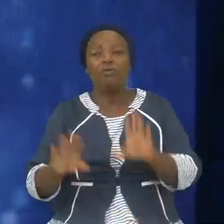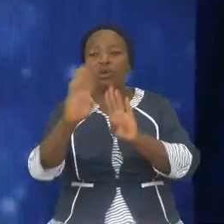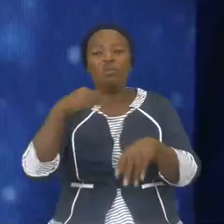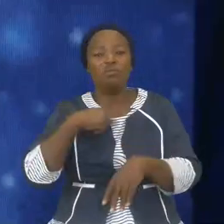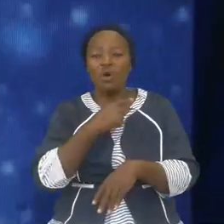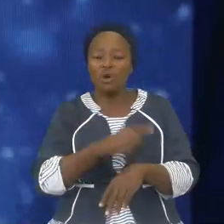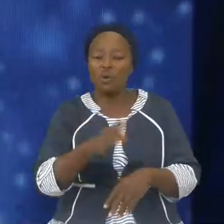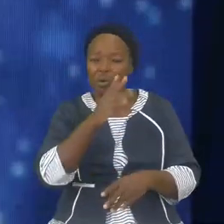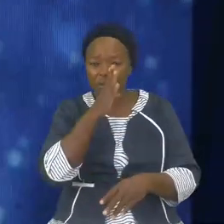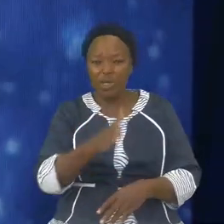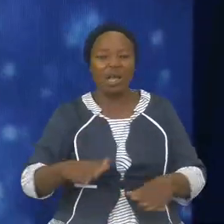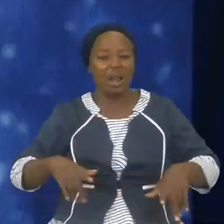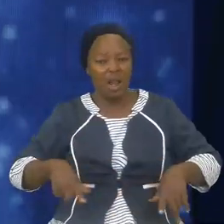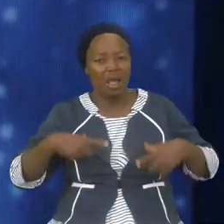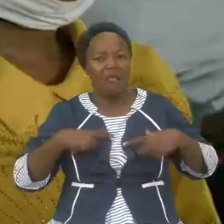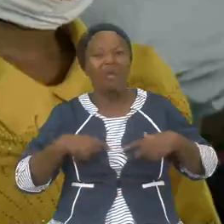que nous y